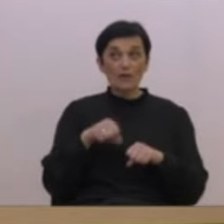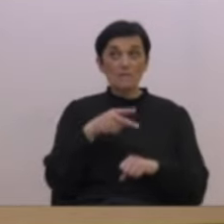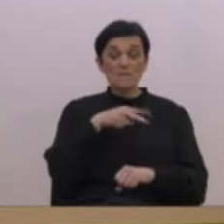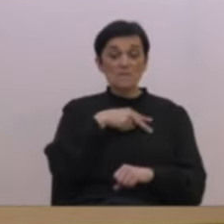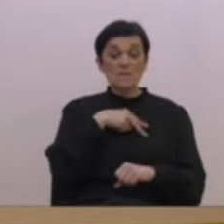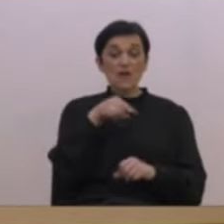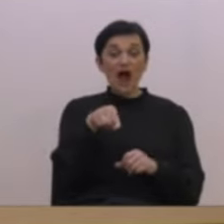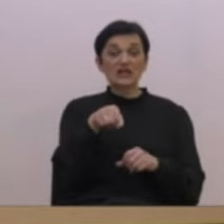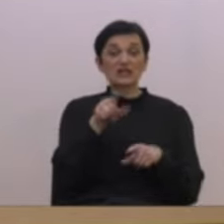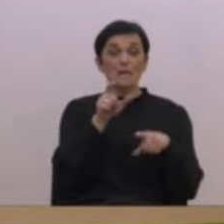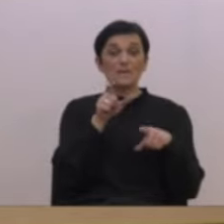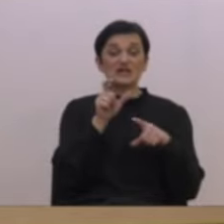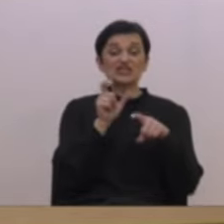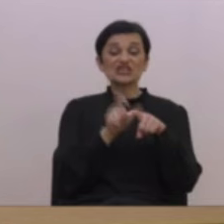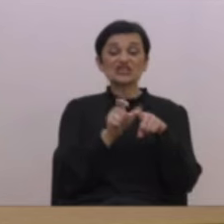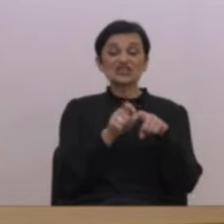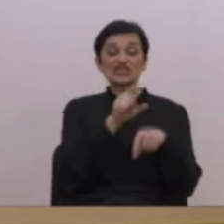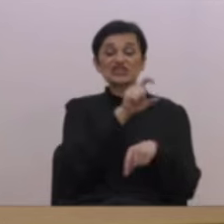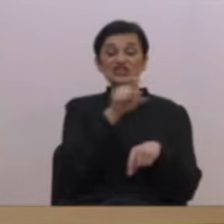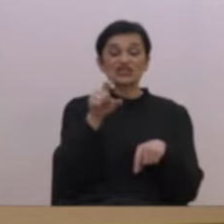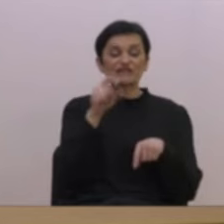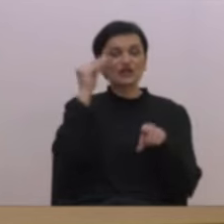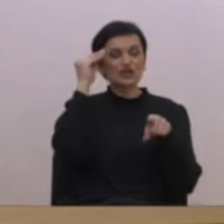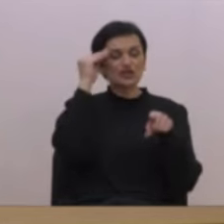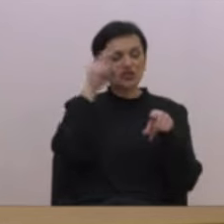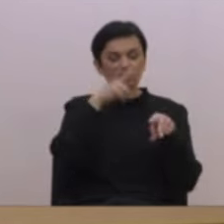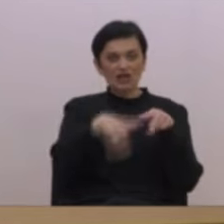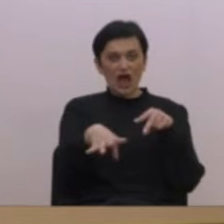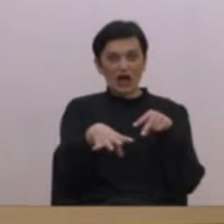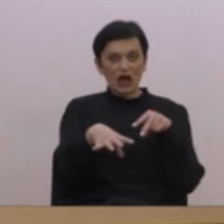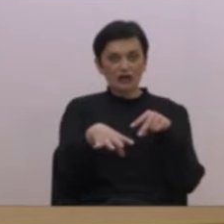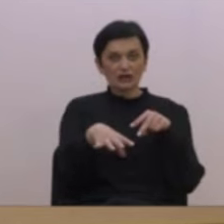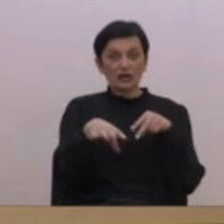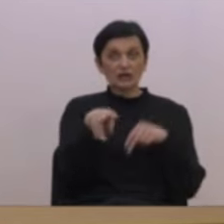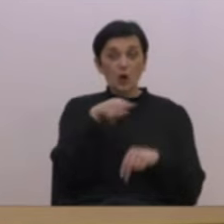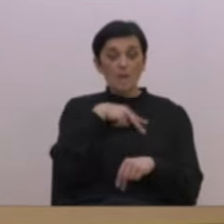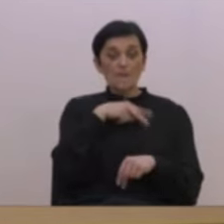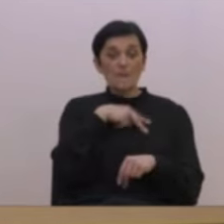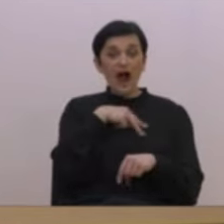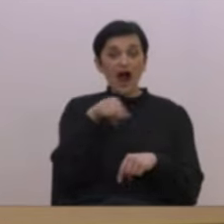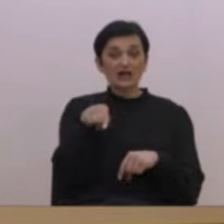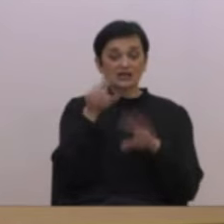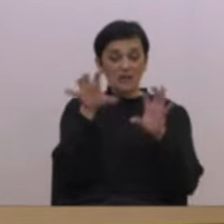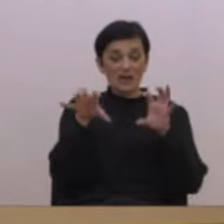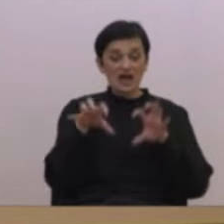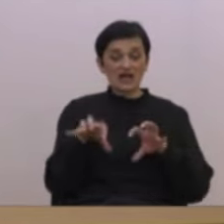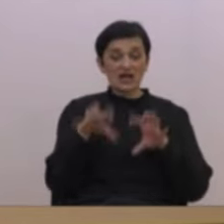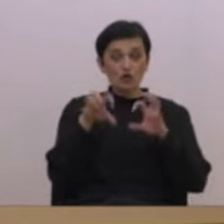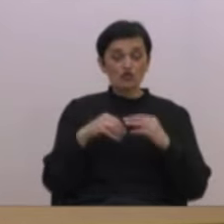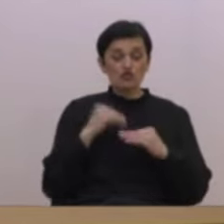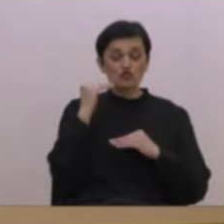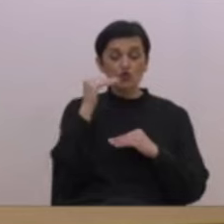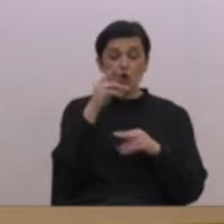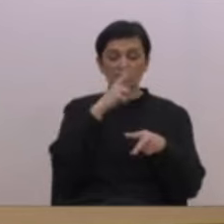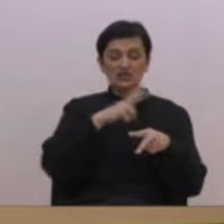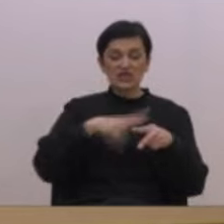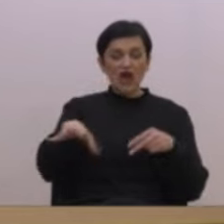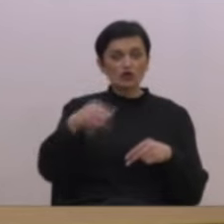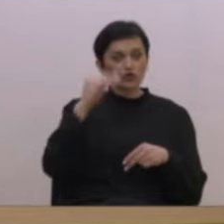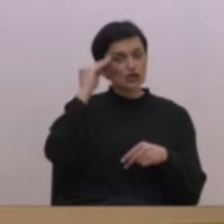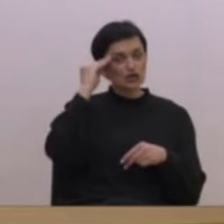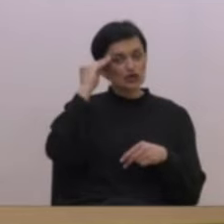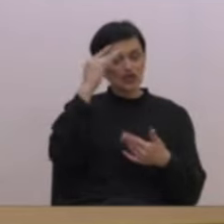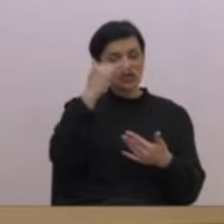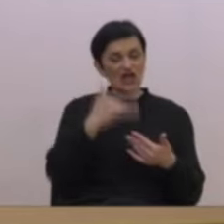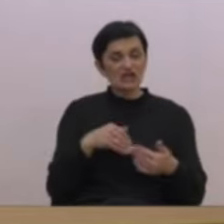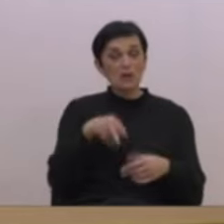პარლამენტმა სიტყვას დააკარგინა შინაარსი. Ამ პარლამენტმა კანონს და კონსტიტუციას დააკარგინა შინაარსი.